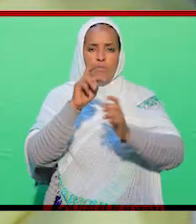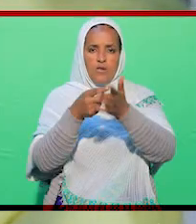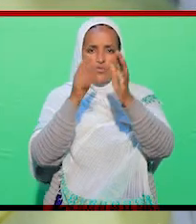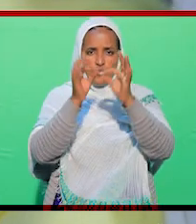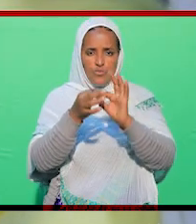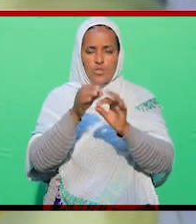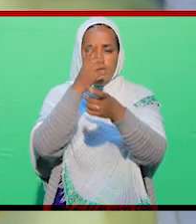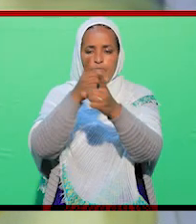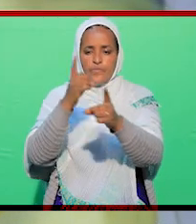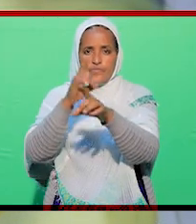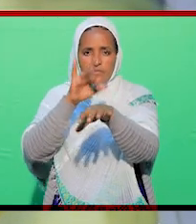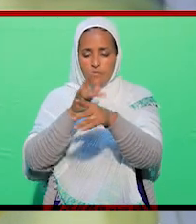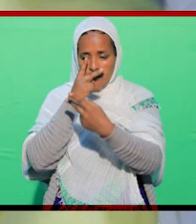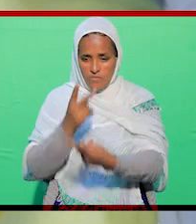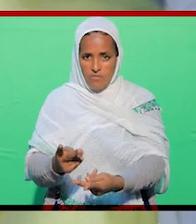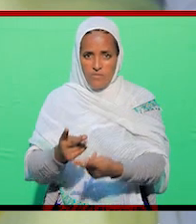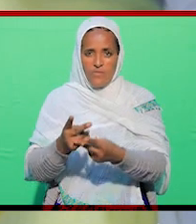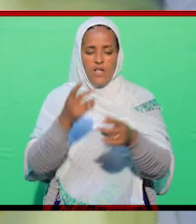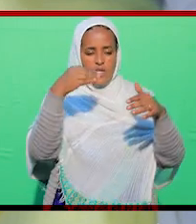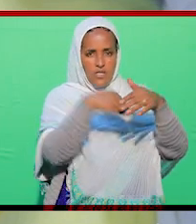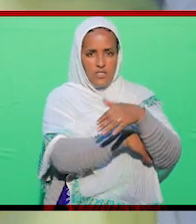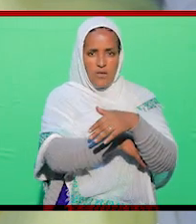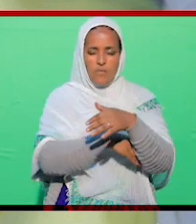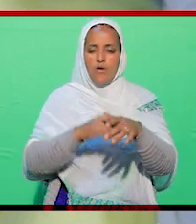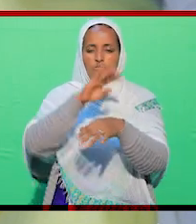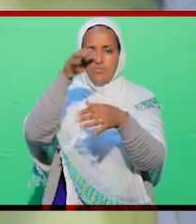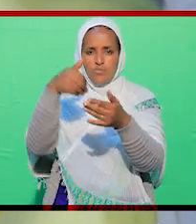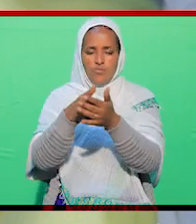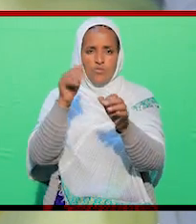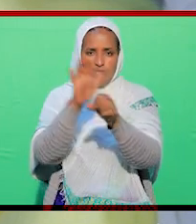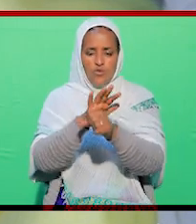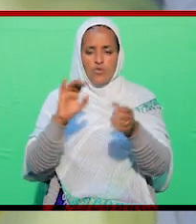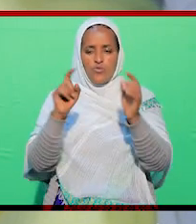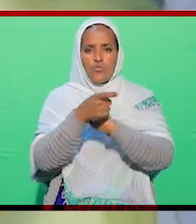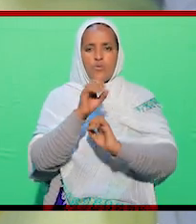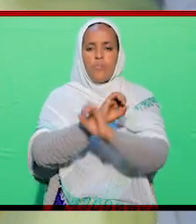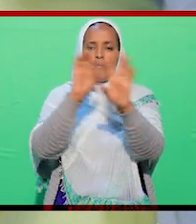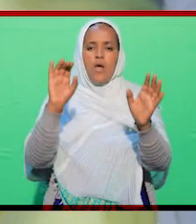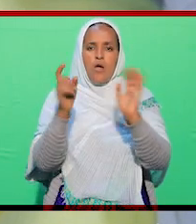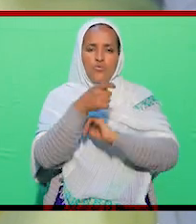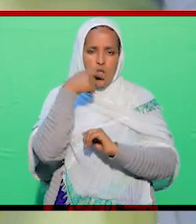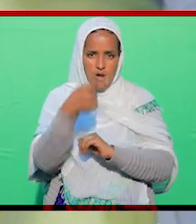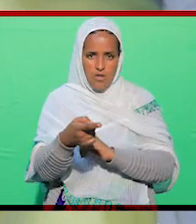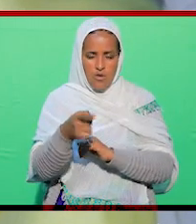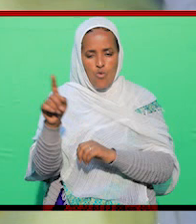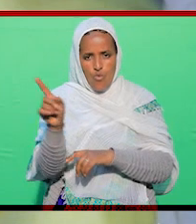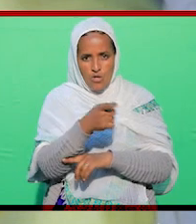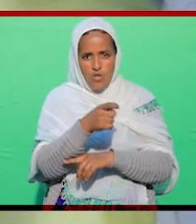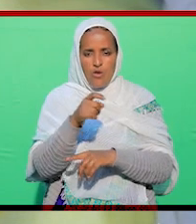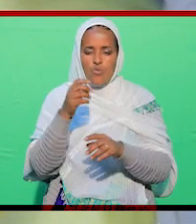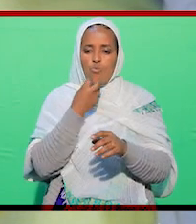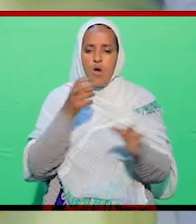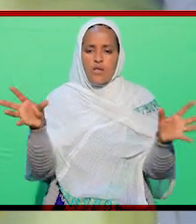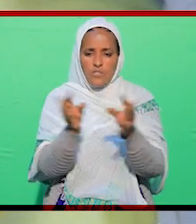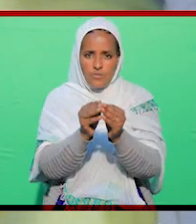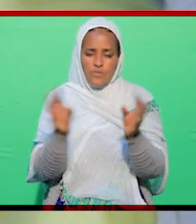ያለን እንሆናለን ማለት ነው። ለዚህ ነው በስነ ፍጥረትም ስንመለከት ለይትጋባ ማይ ውስተ ምእላዲሁ ለይኩን ብርሃን፣ ብርሃን